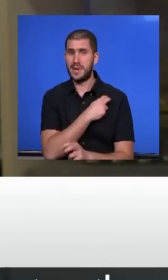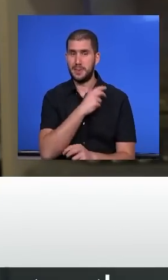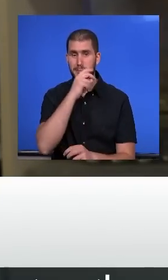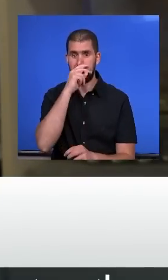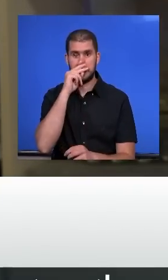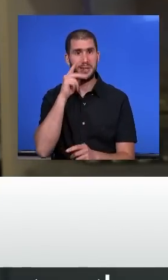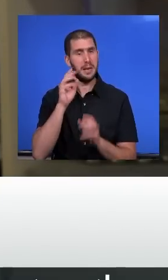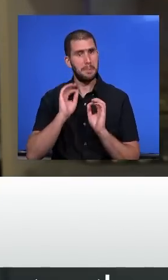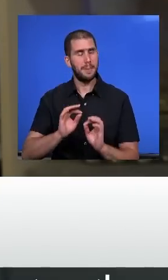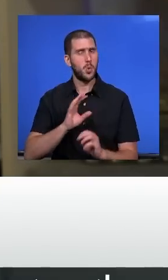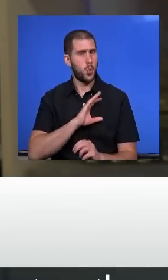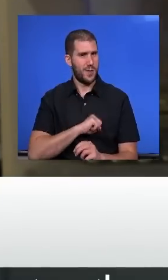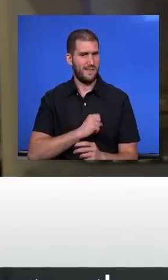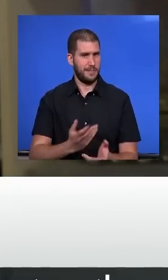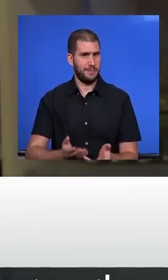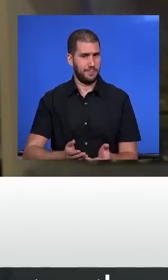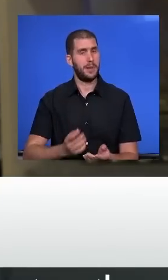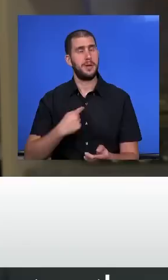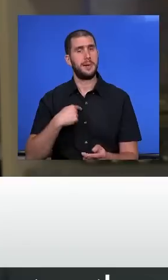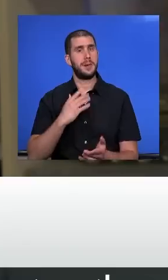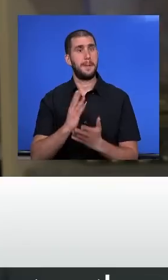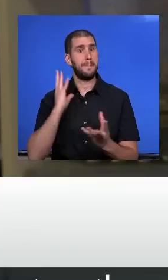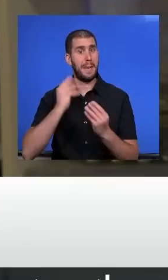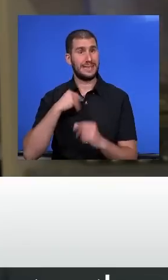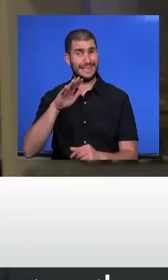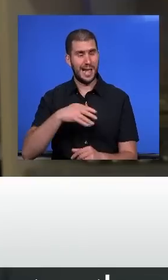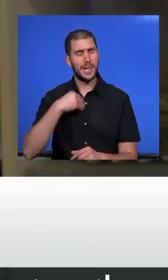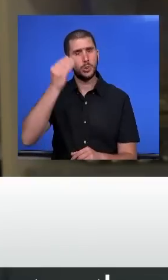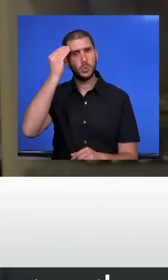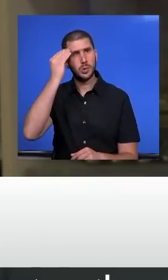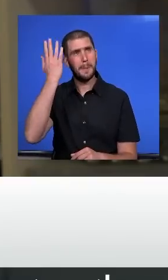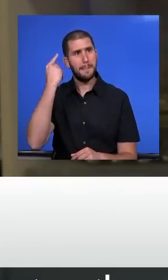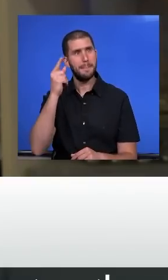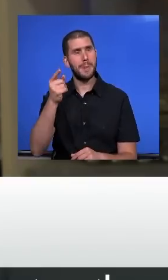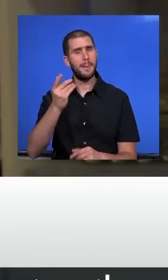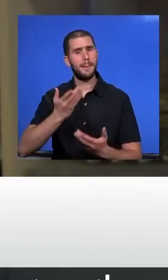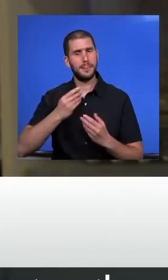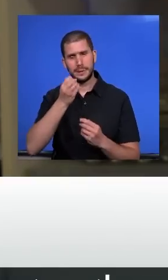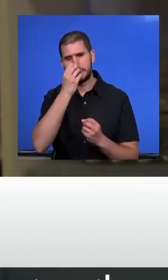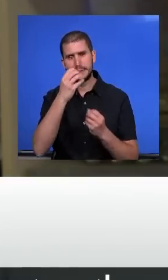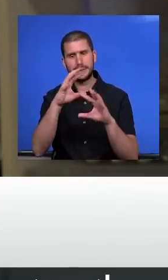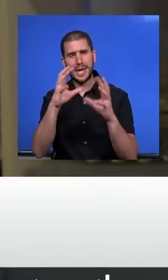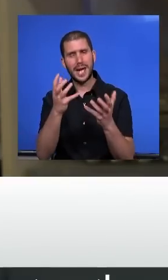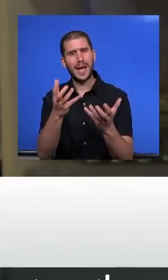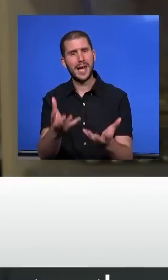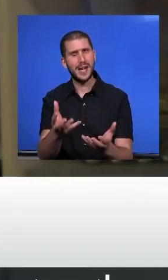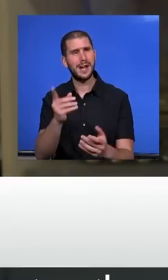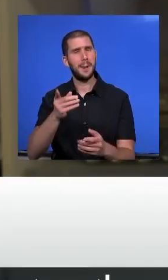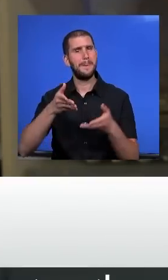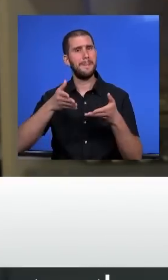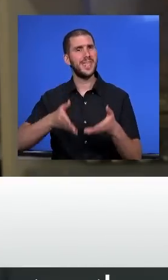וזה נורא כואב. אנחנו, מאז שאני ילד, אני זוכר שפעם נתנו לי להניח זר בקבר, בבית